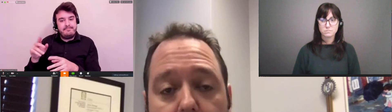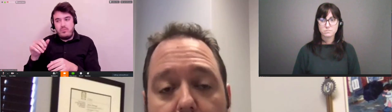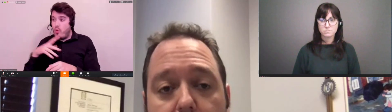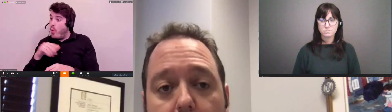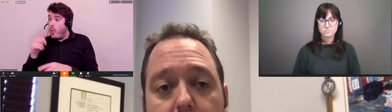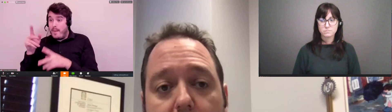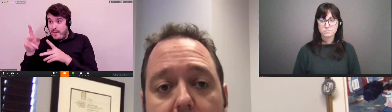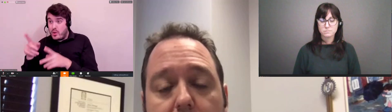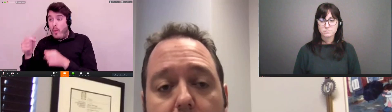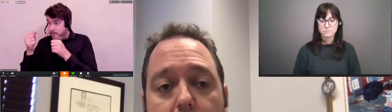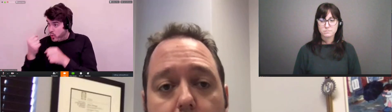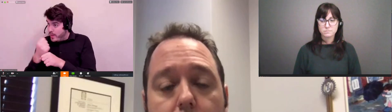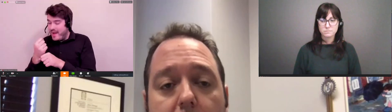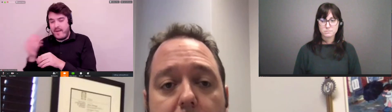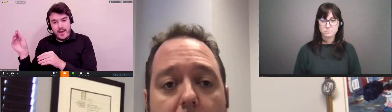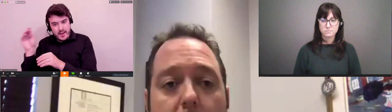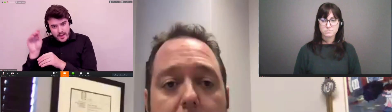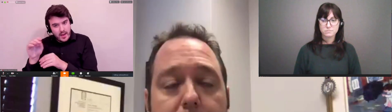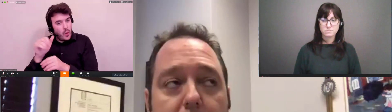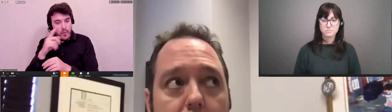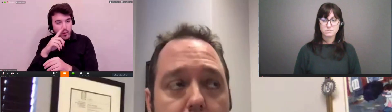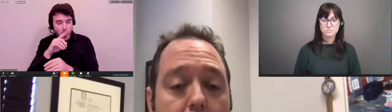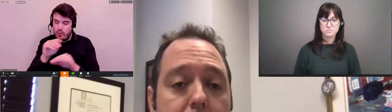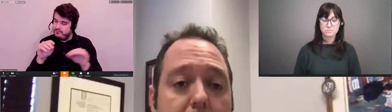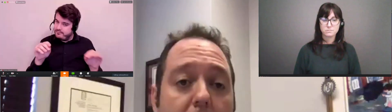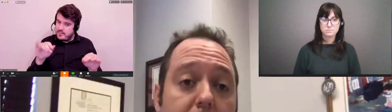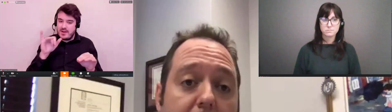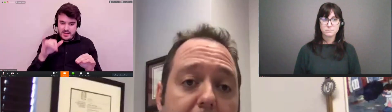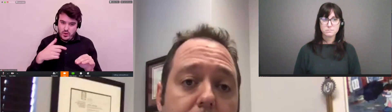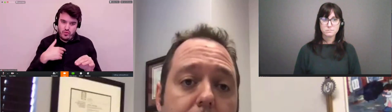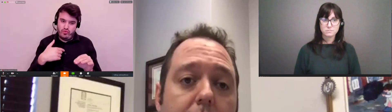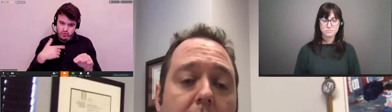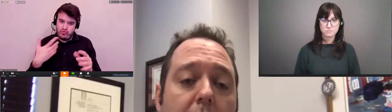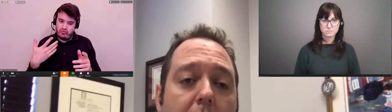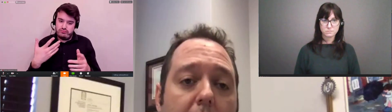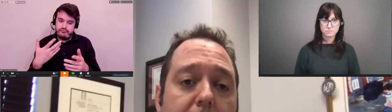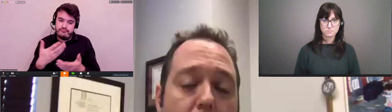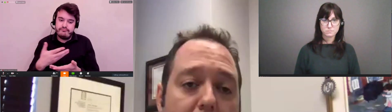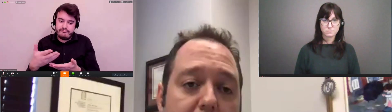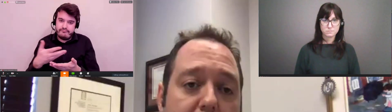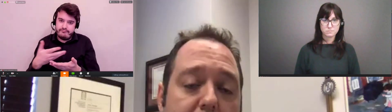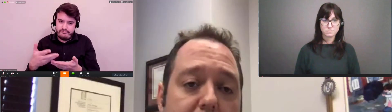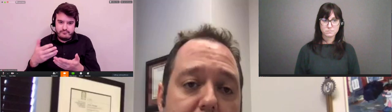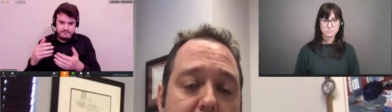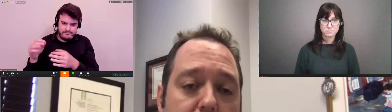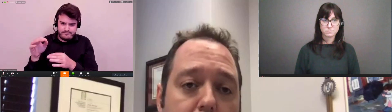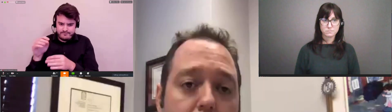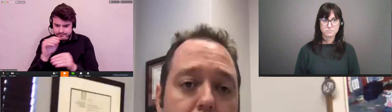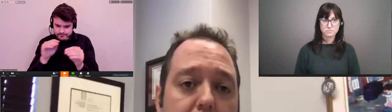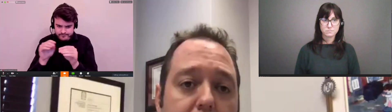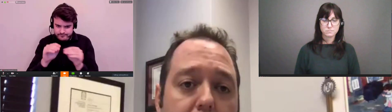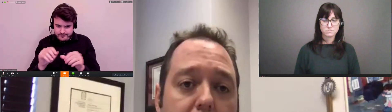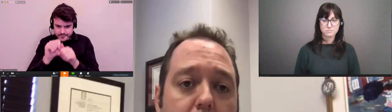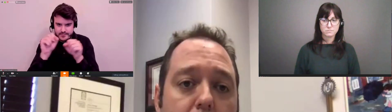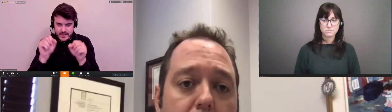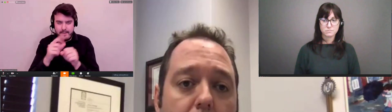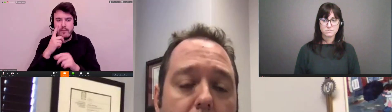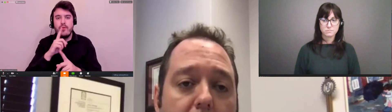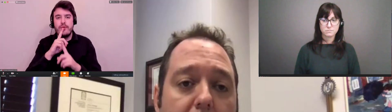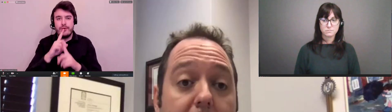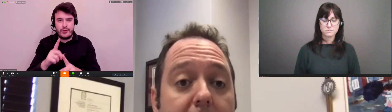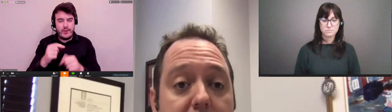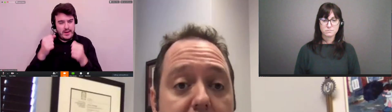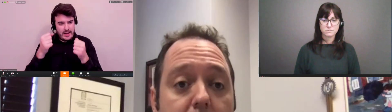travailler. Donc, c'est une chose que nous sommes en train de formaliser un système pour nous assurer que nous